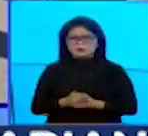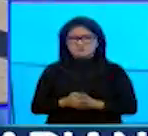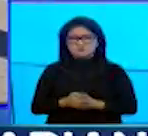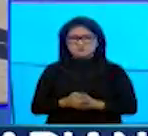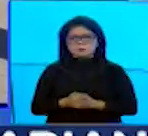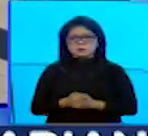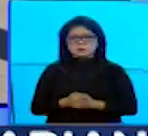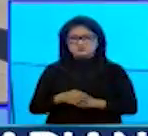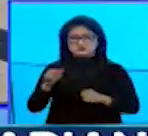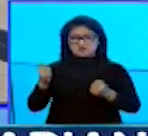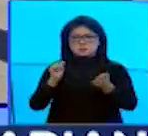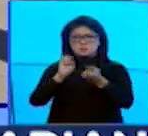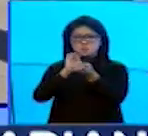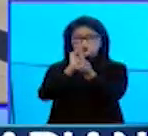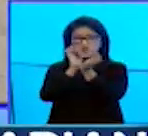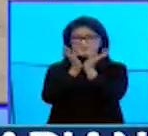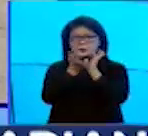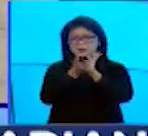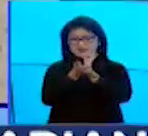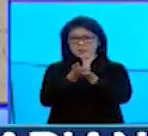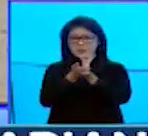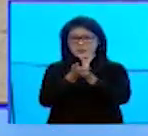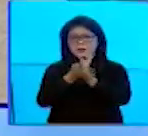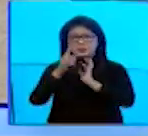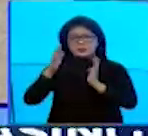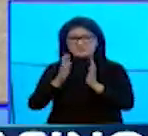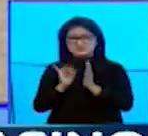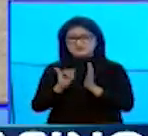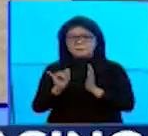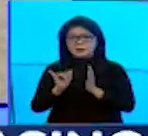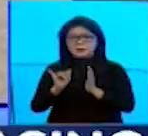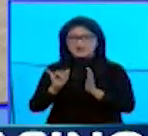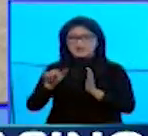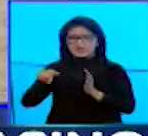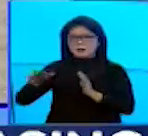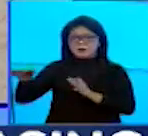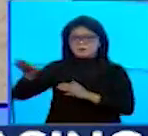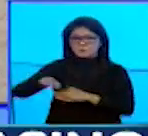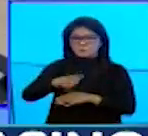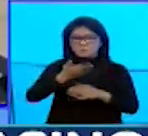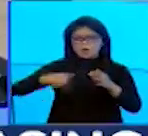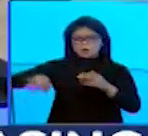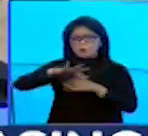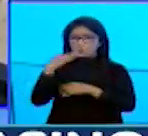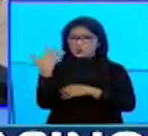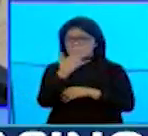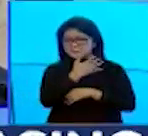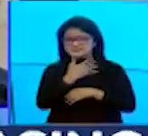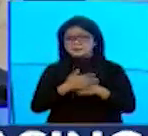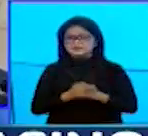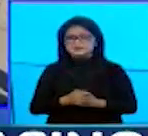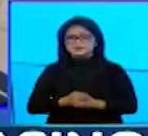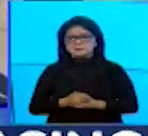Surabaya dan pangkalan angkatan laut Banyuwangi dan berikut pernyataan dari kepala dinas